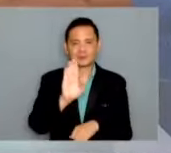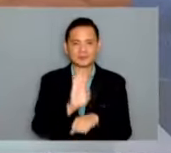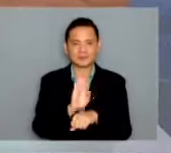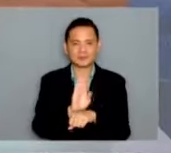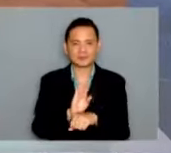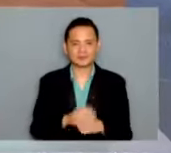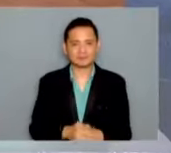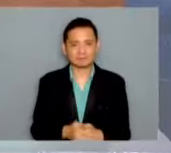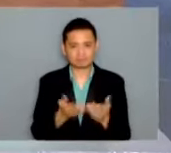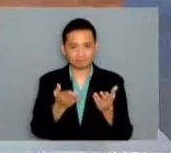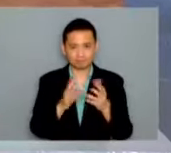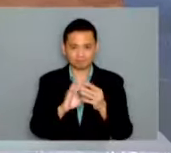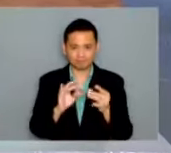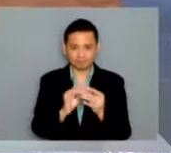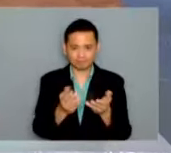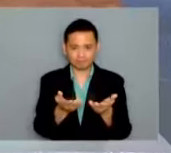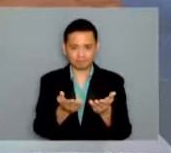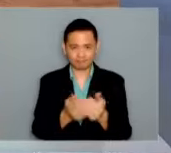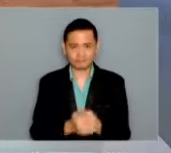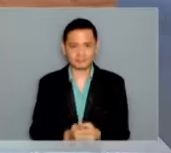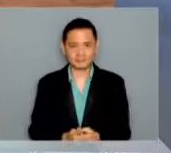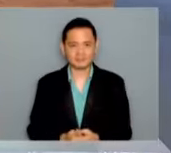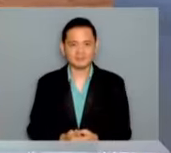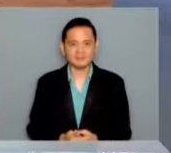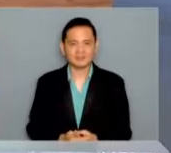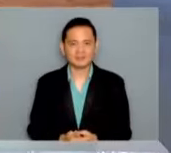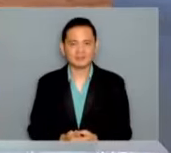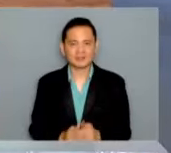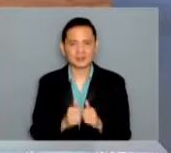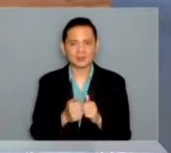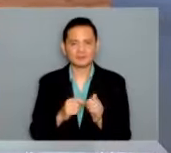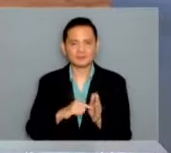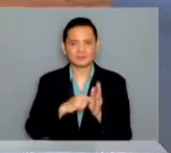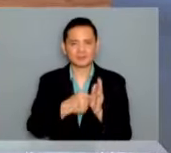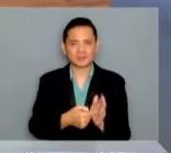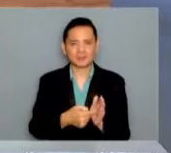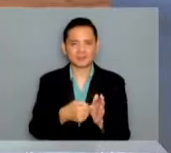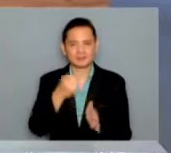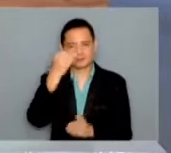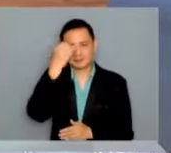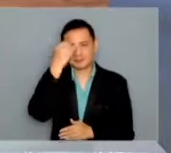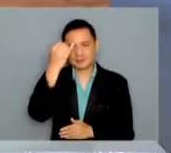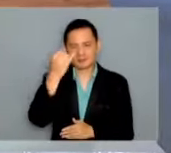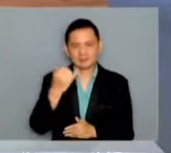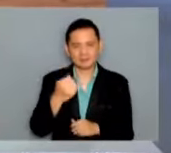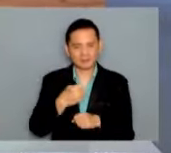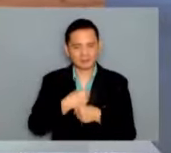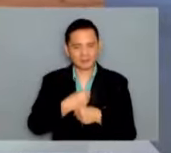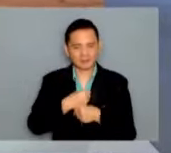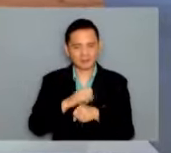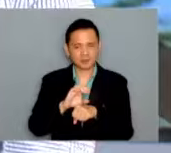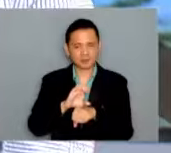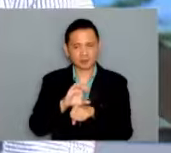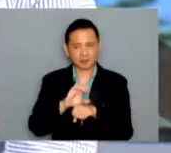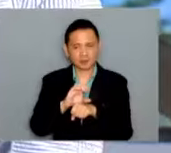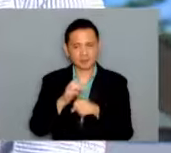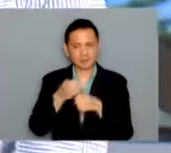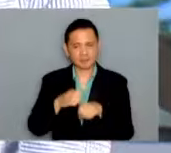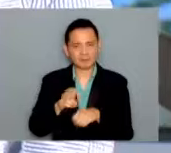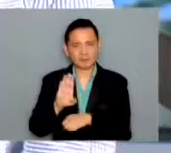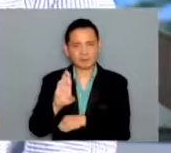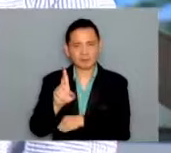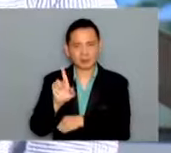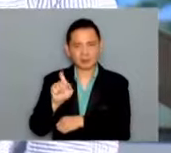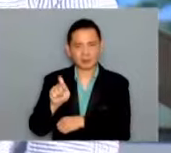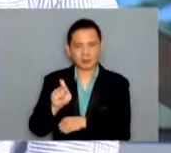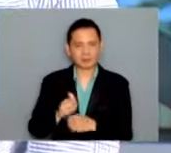Kwentuhan niyo naman kami. Paano nagsimula itong idea ng paggawa ng balot chocolate eggs? So favorite